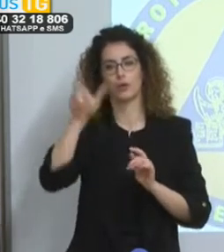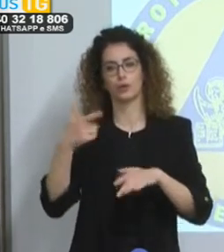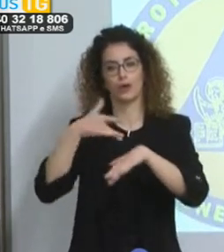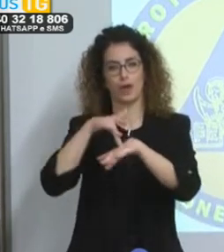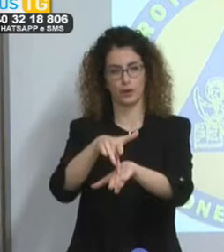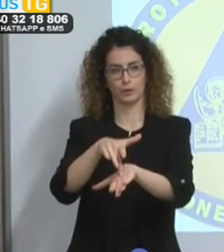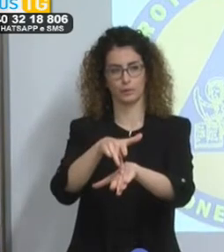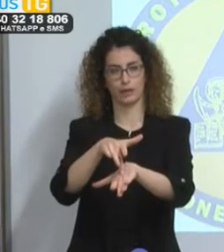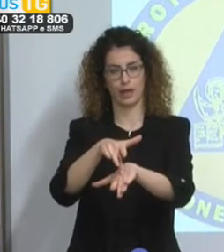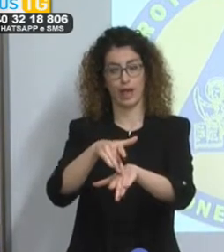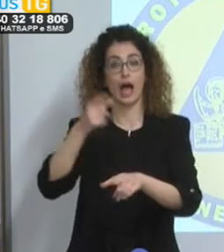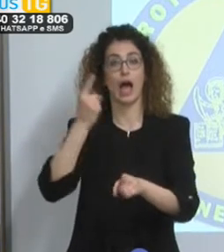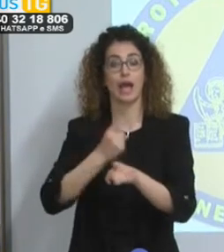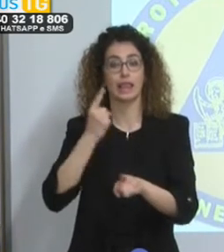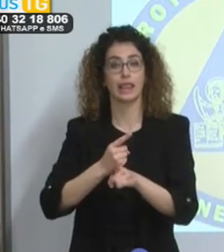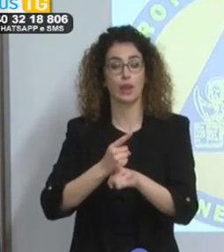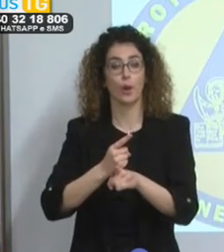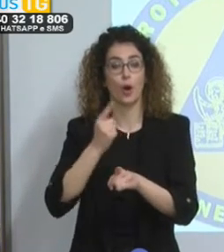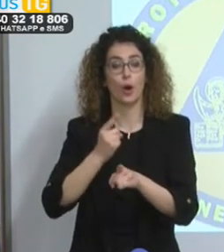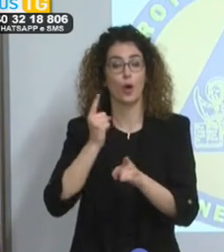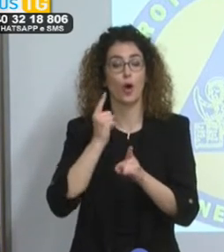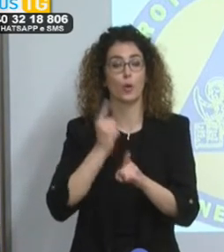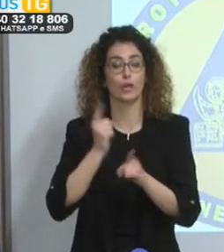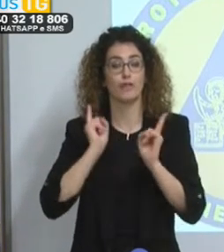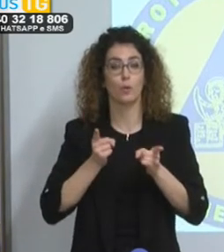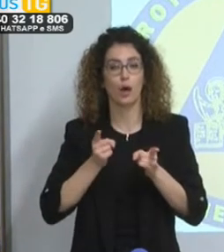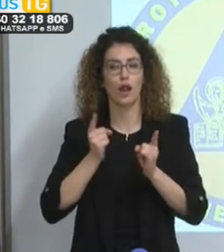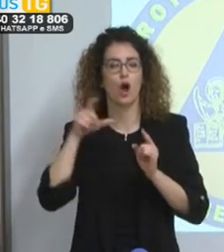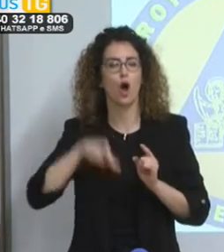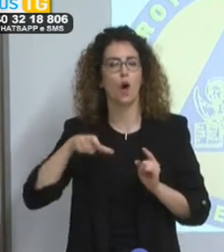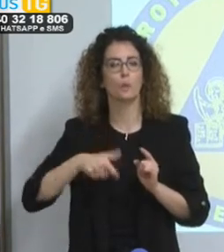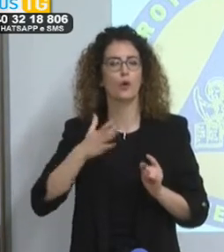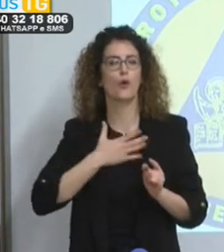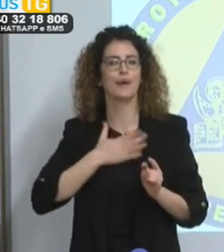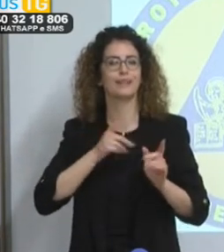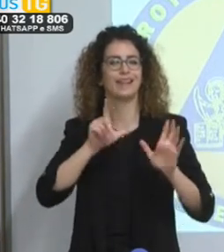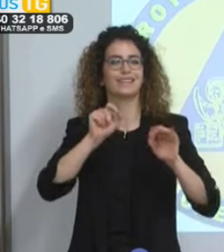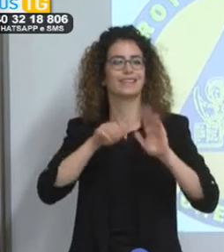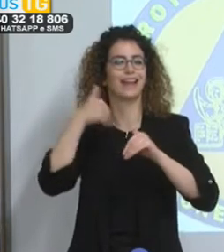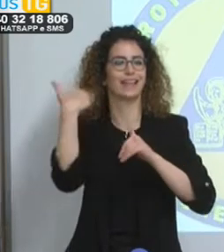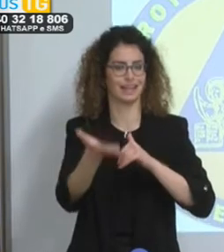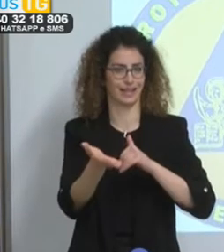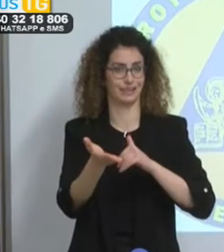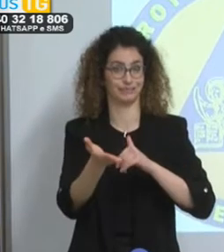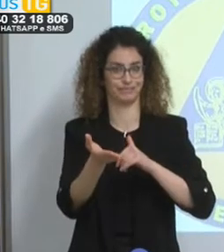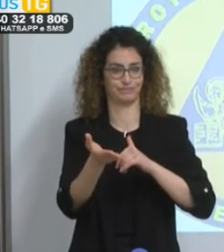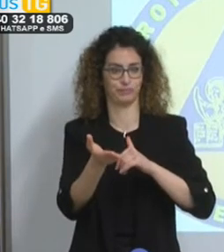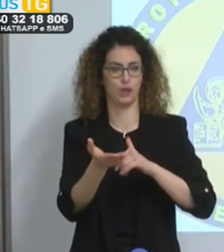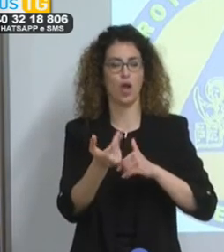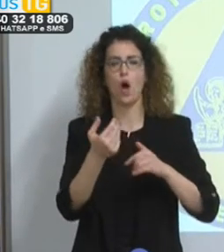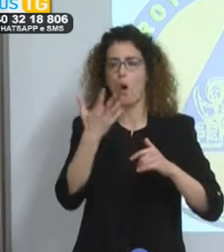essere over 70 per restare nel target, in modo tale che noi volentieri facciamo